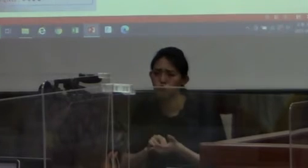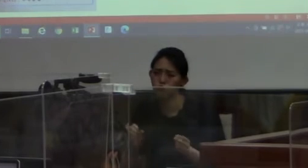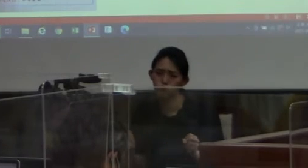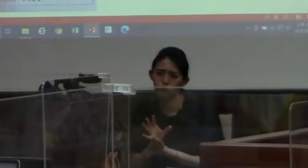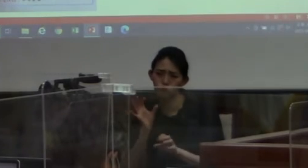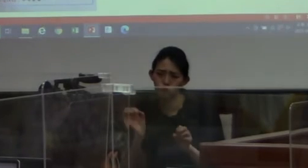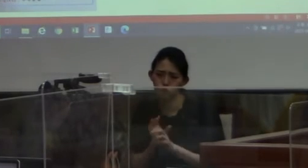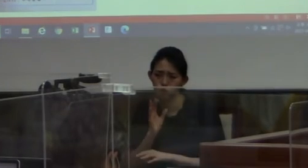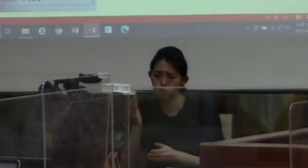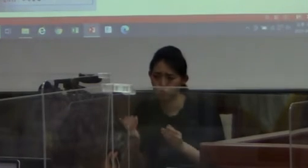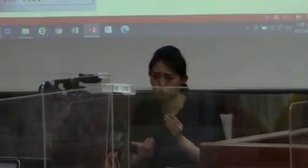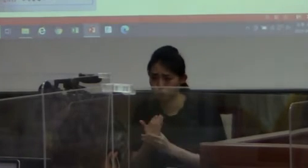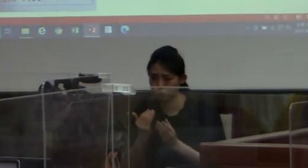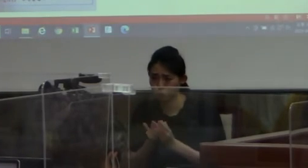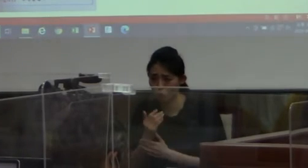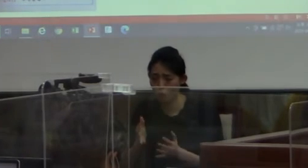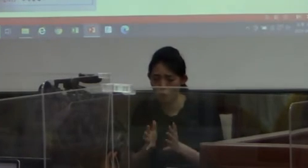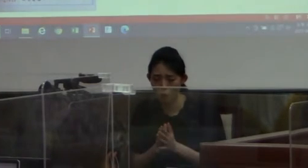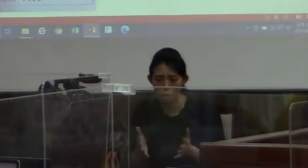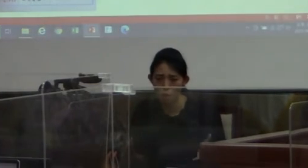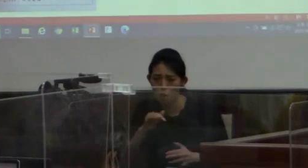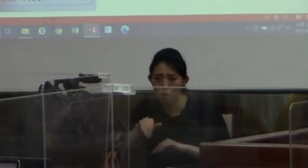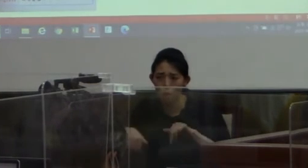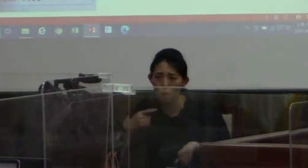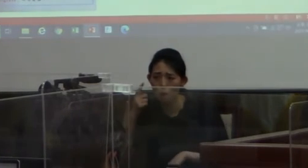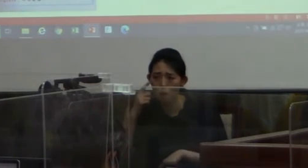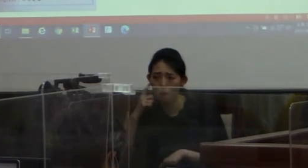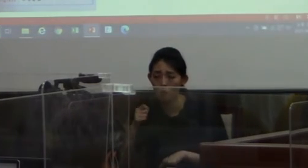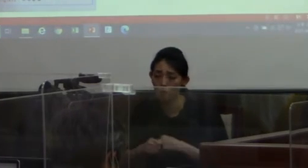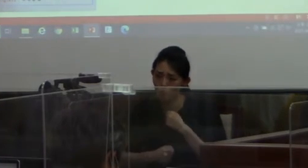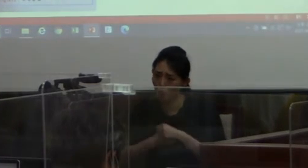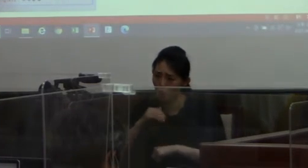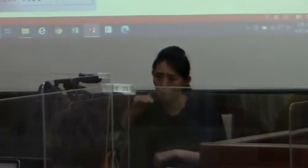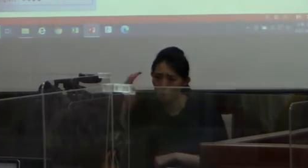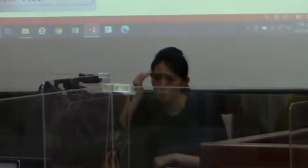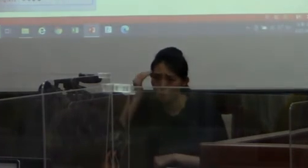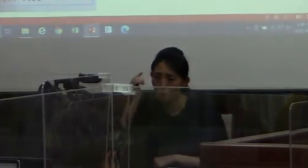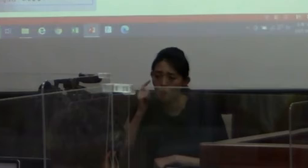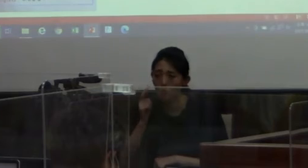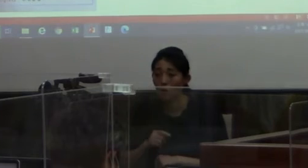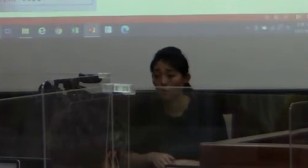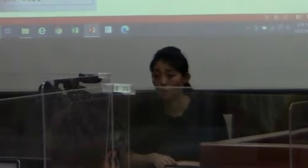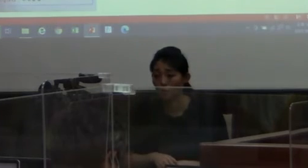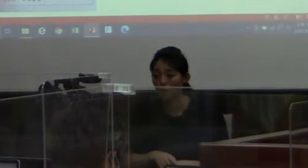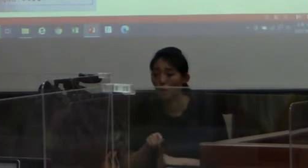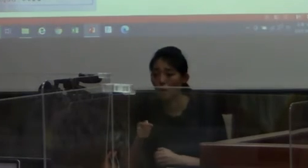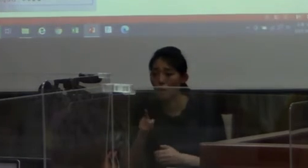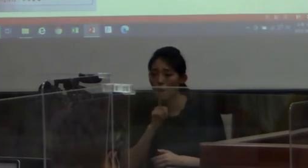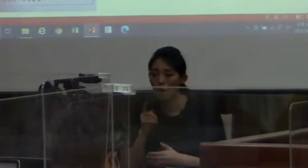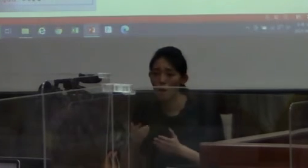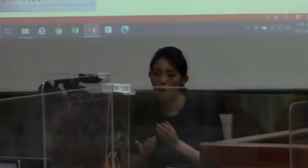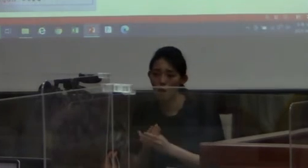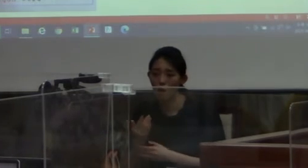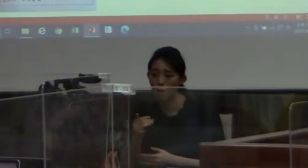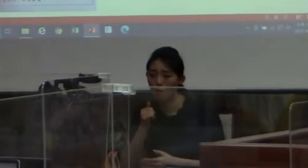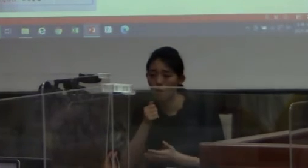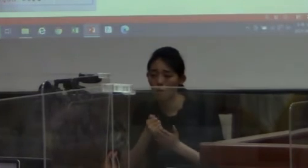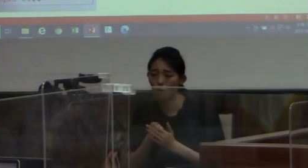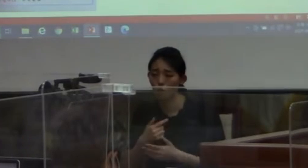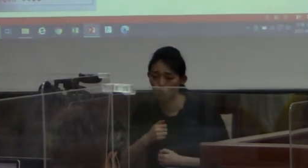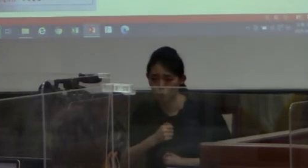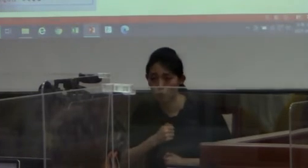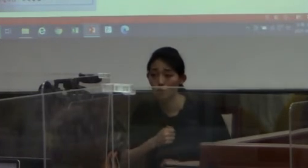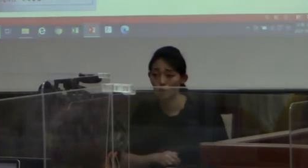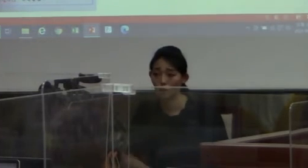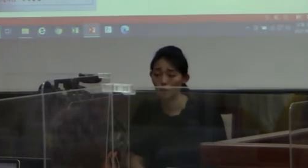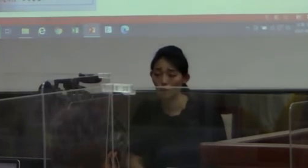예, 그러니까 개입하냐? 그거는 입주자 해치냐 입주자 대표회의가 주민들이 대표이기 때문에 그렇게 막지 줄